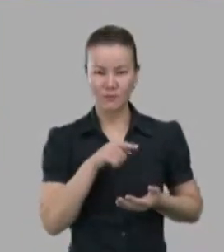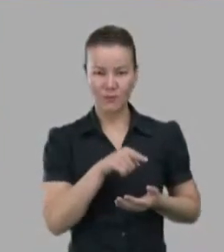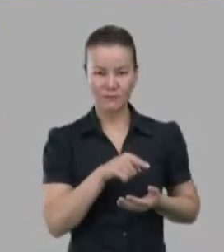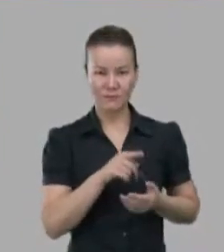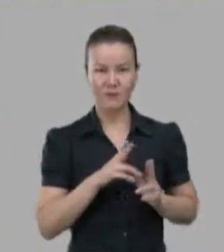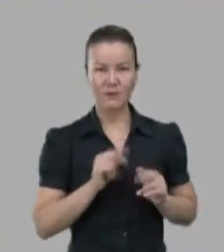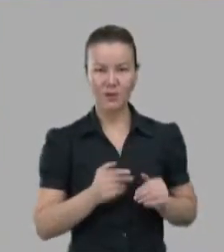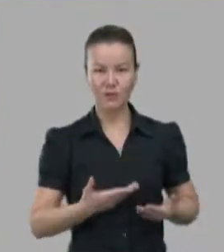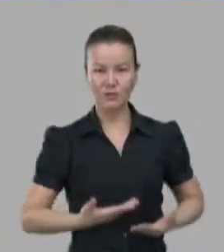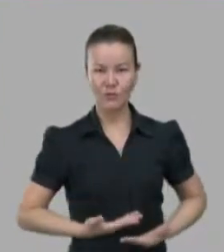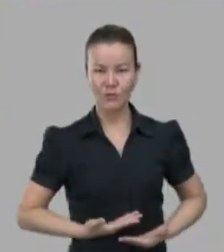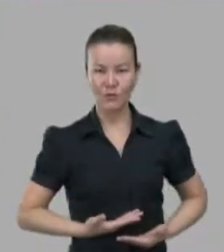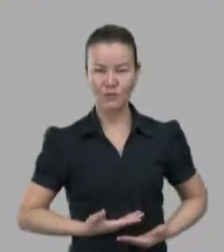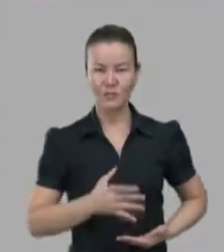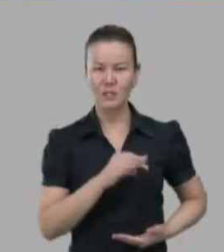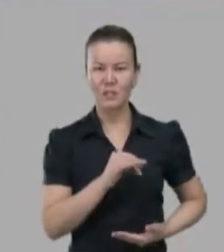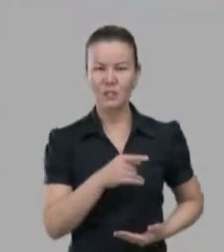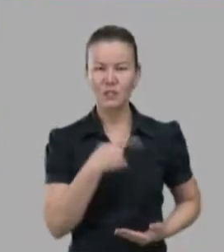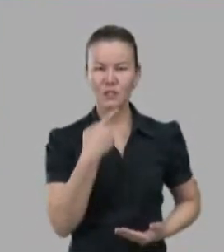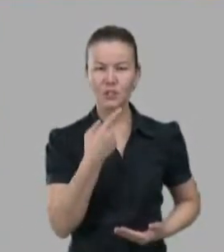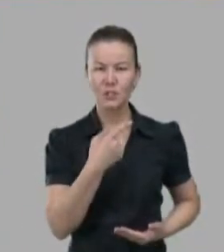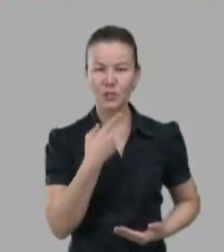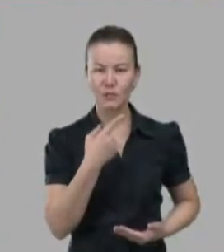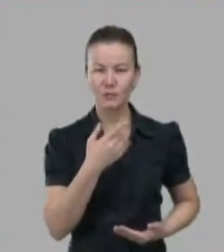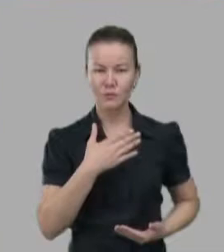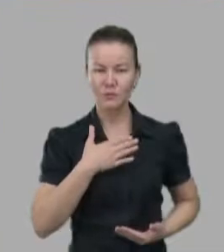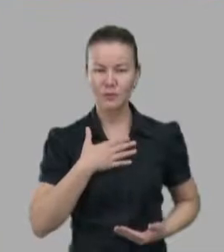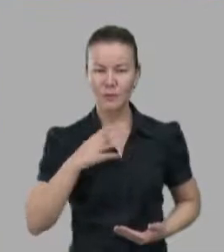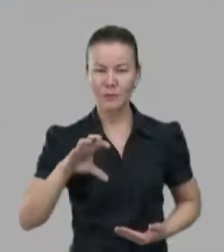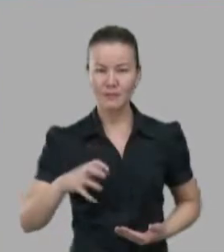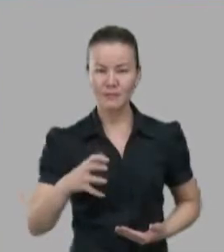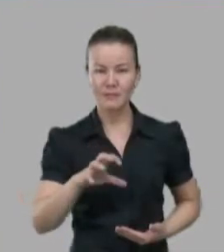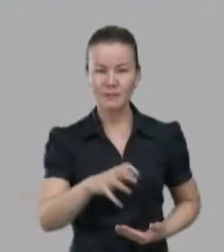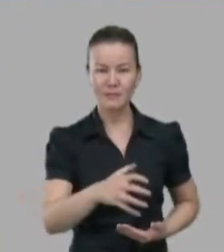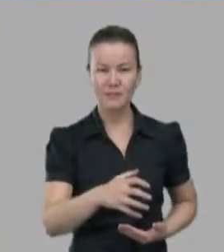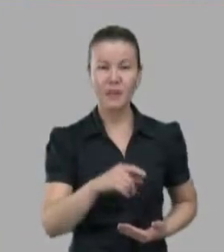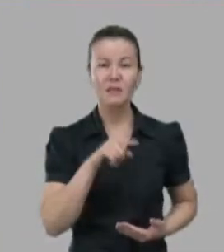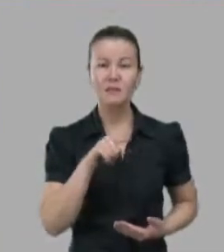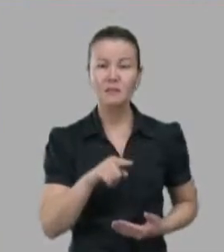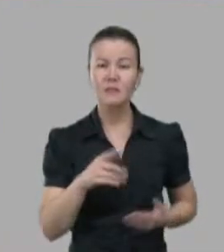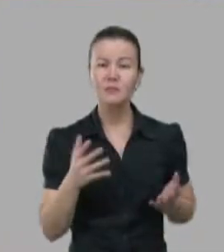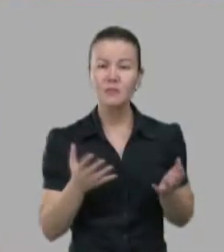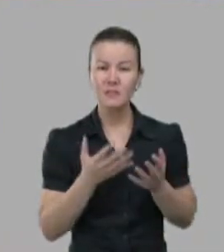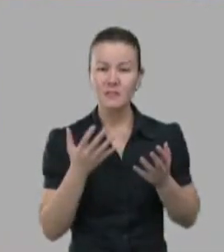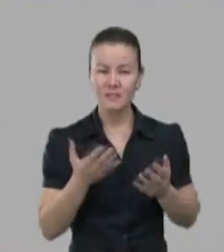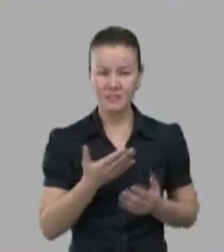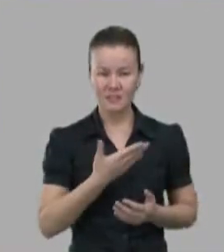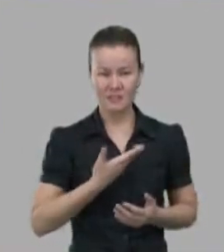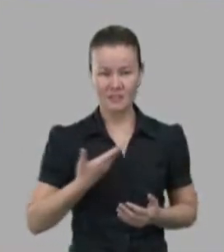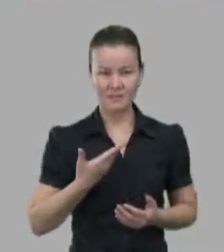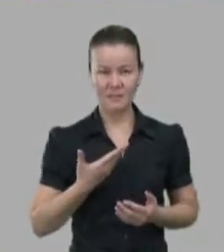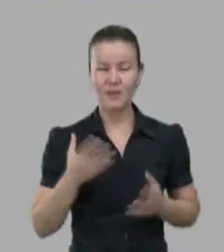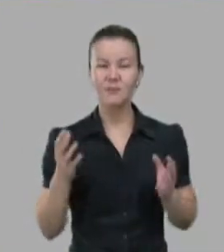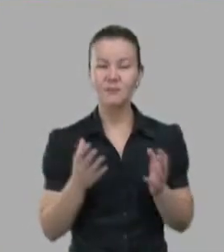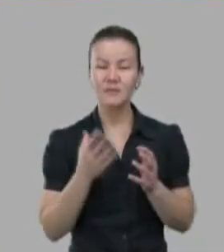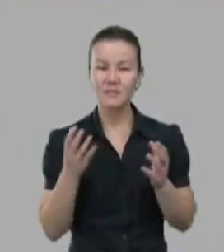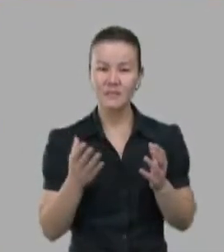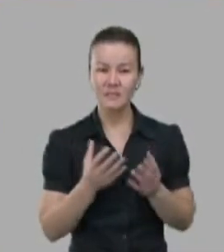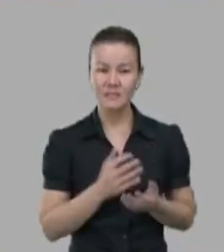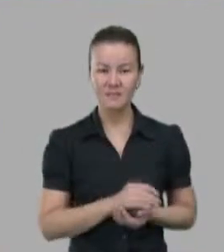живой, и шепчут мне материки: ты береги нас, береги.